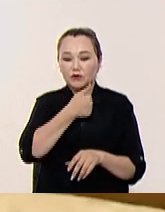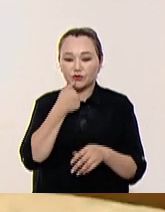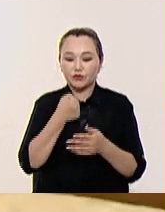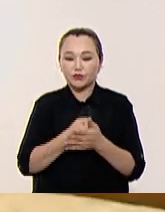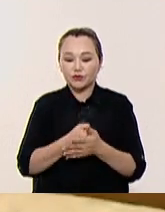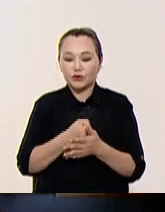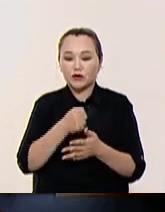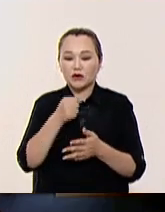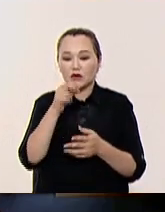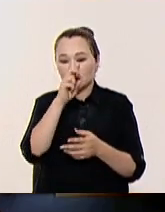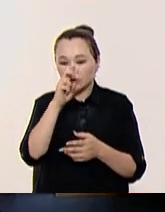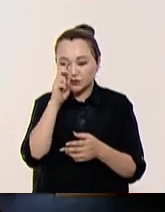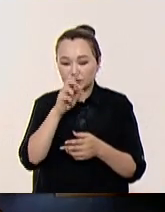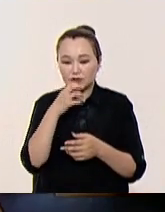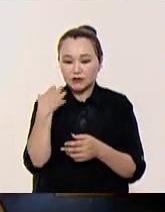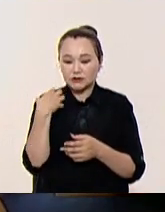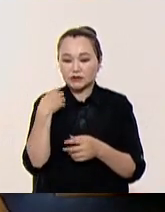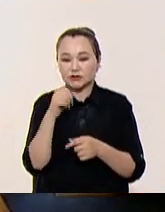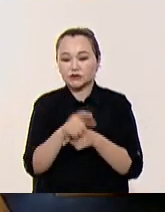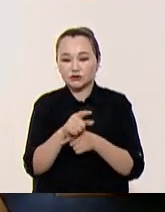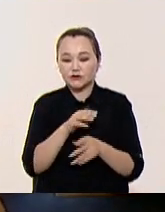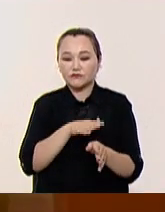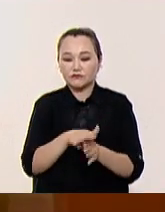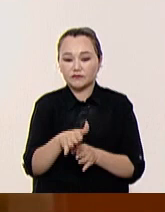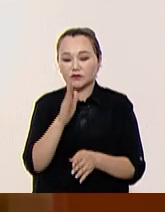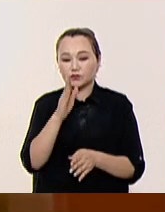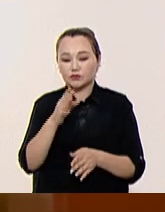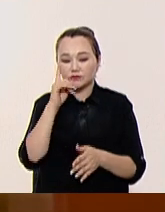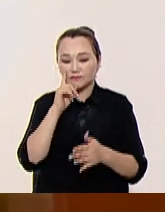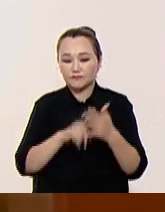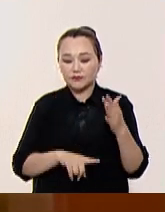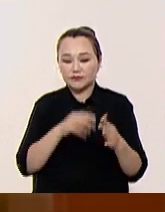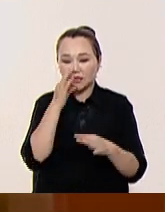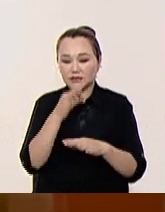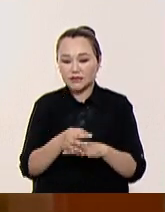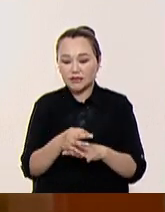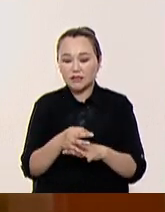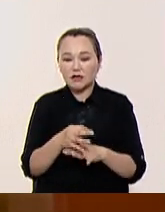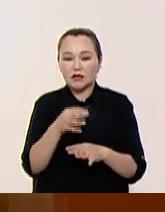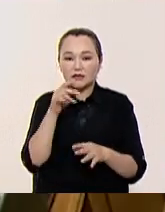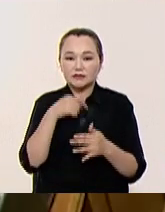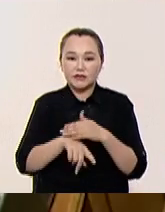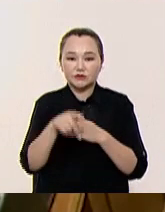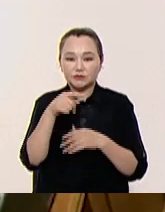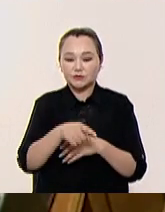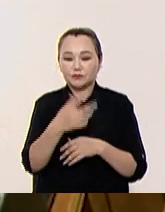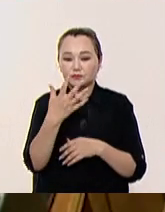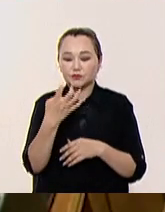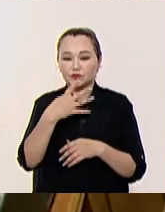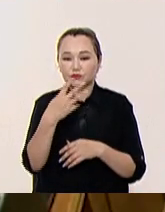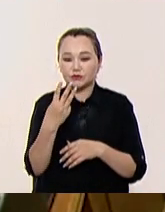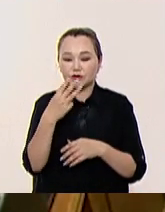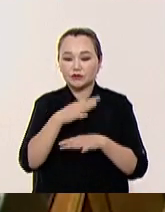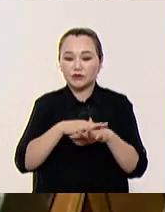дейін мемлекет басшысының тапсырмасы орындалады деген сенімде екенін айтты. Яғни 1543 ауылдың